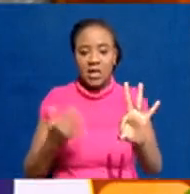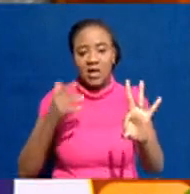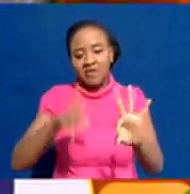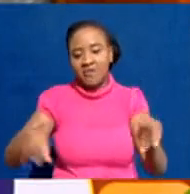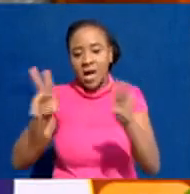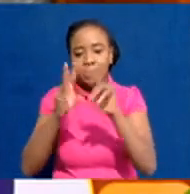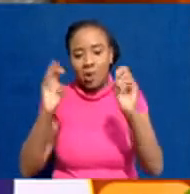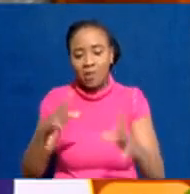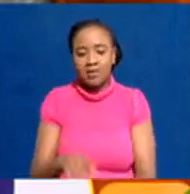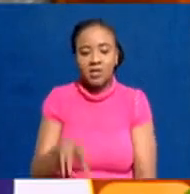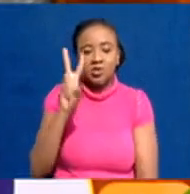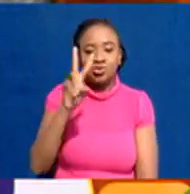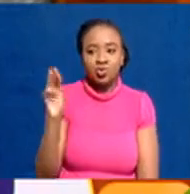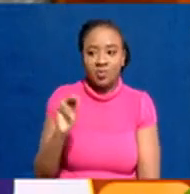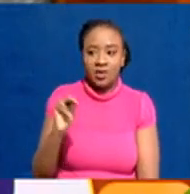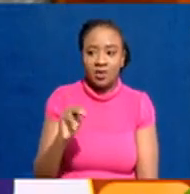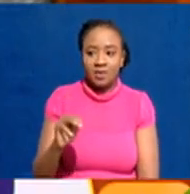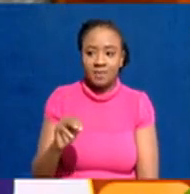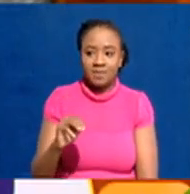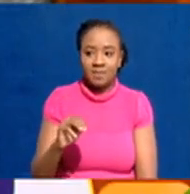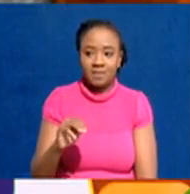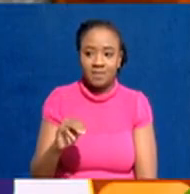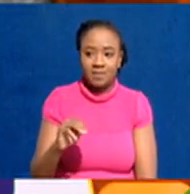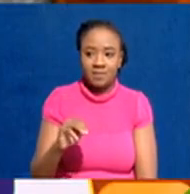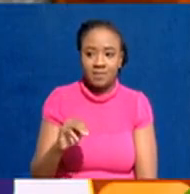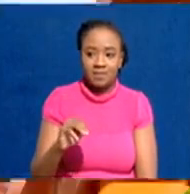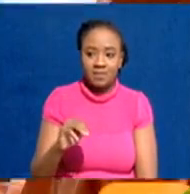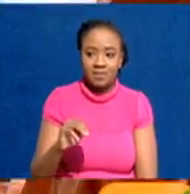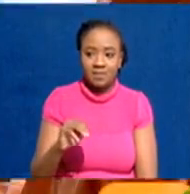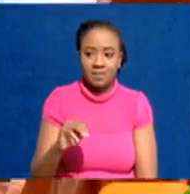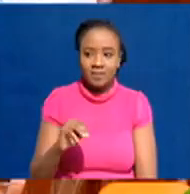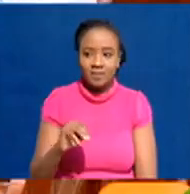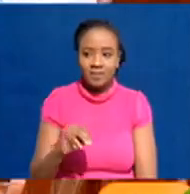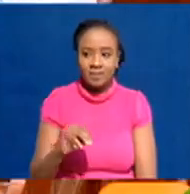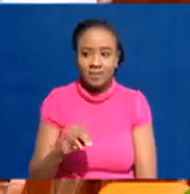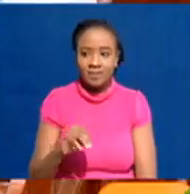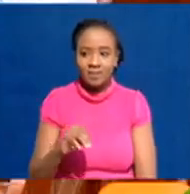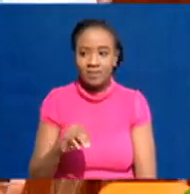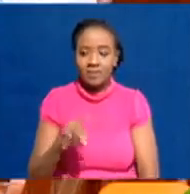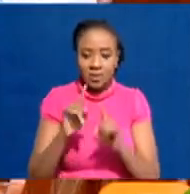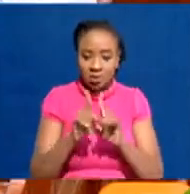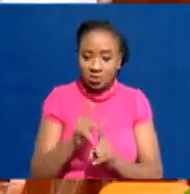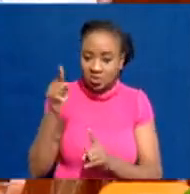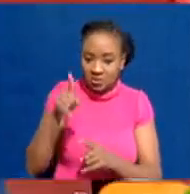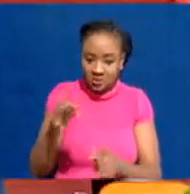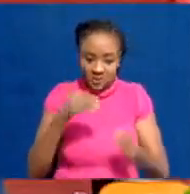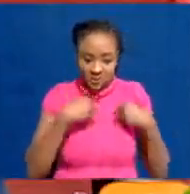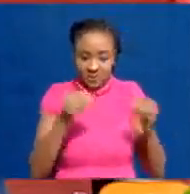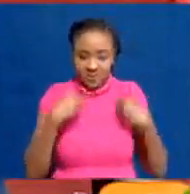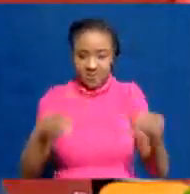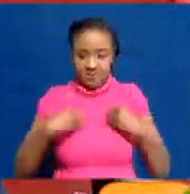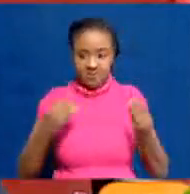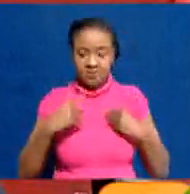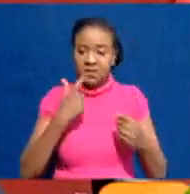that that chair would cost 1 million. There's no value for money there. Oduol alipokuwa akijitetea,